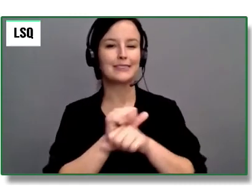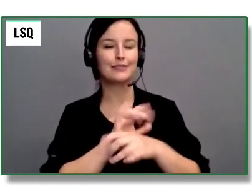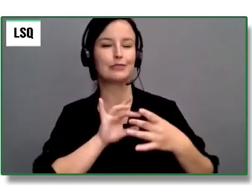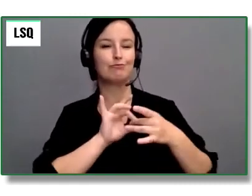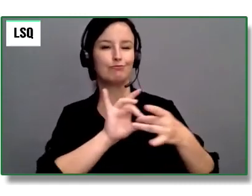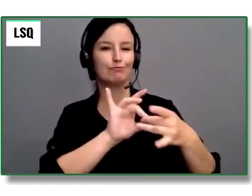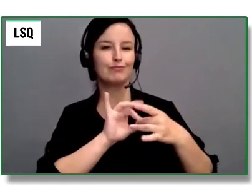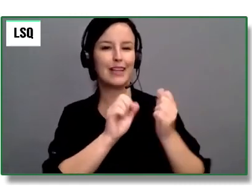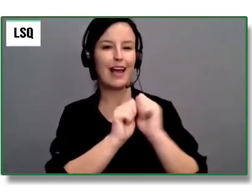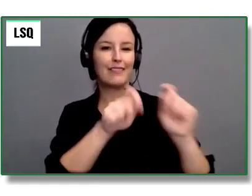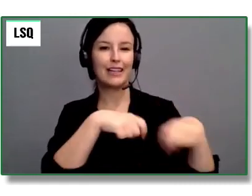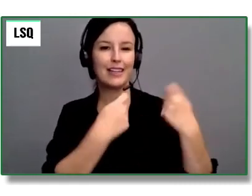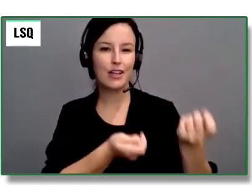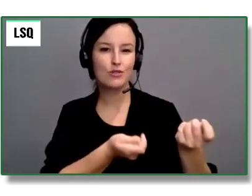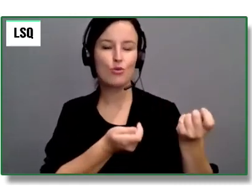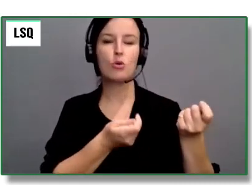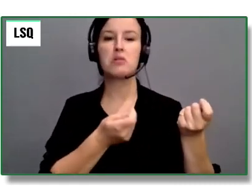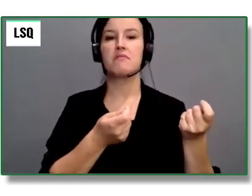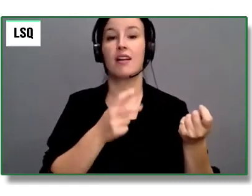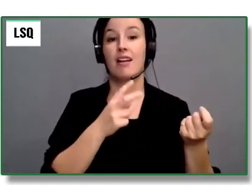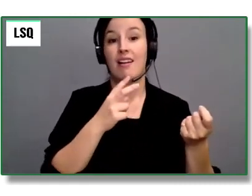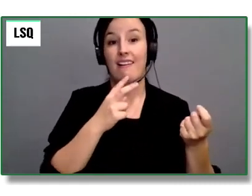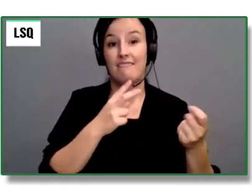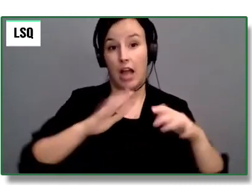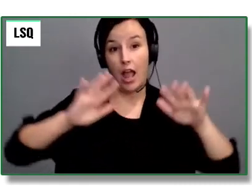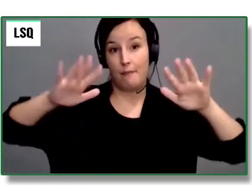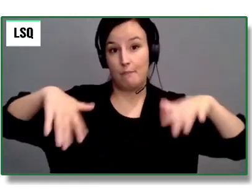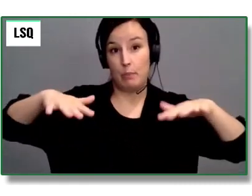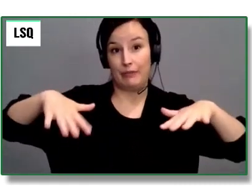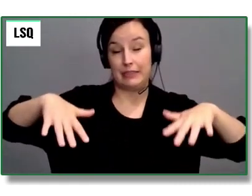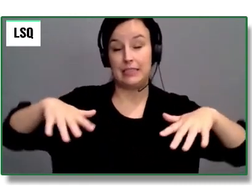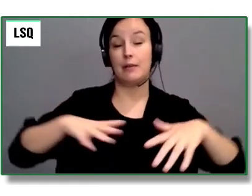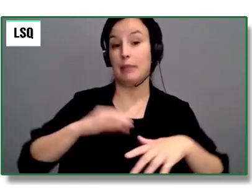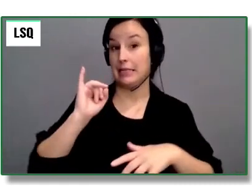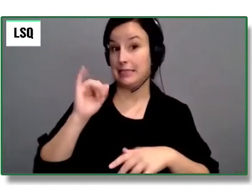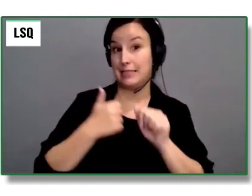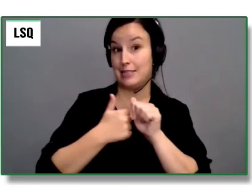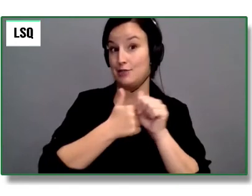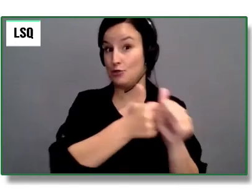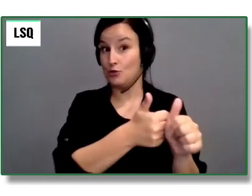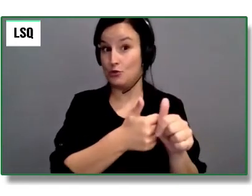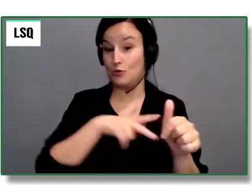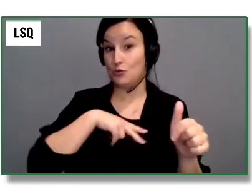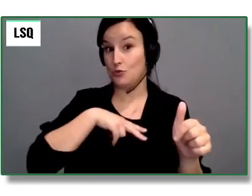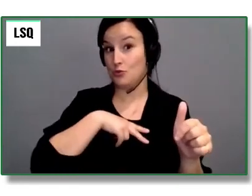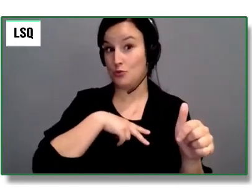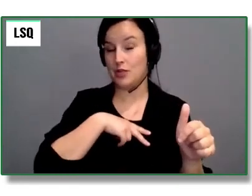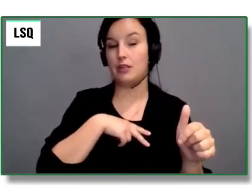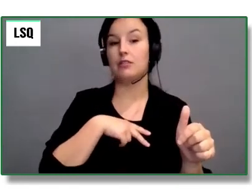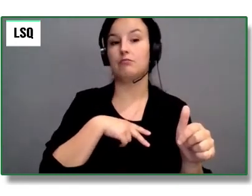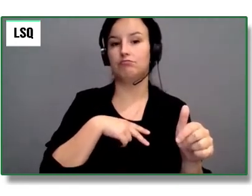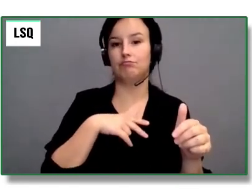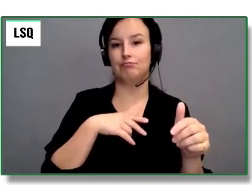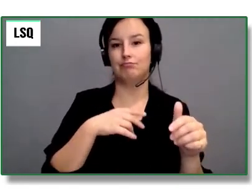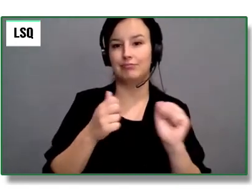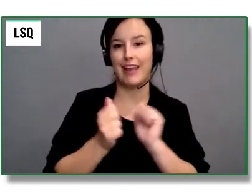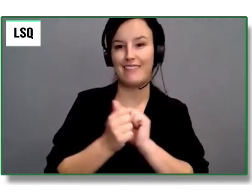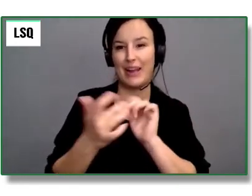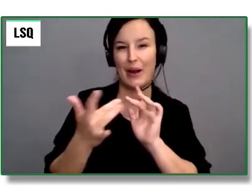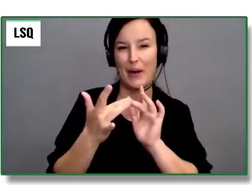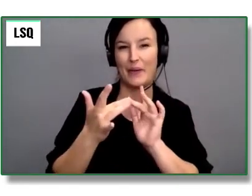nature. Ce n'est pas encore fait, mais si vous me suivez par l'information de contact que je vais vous